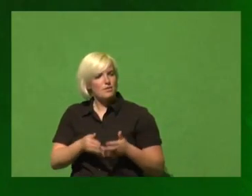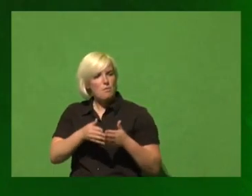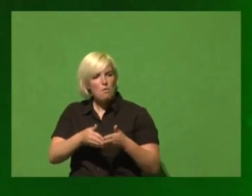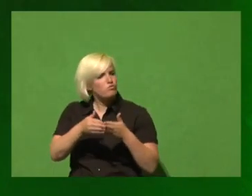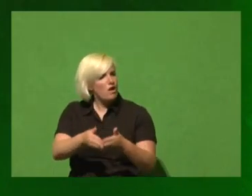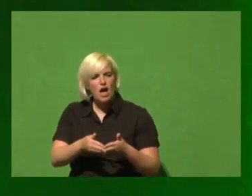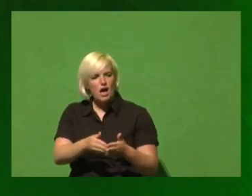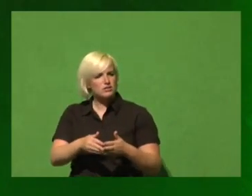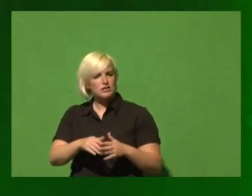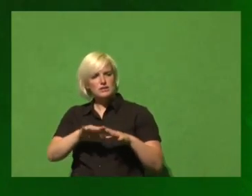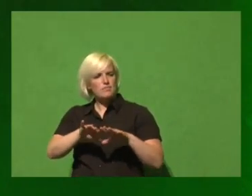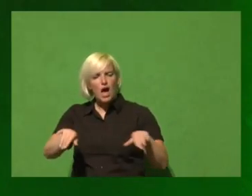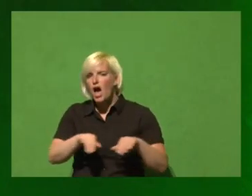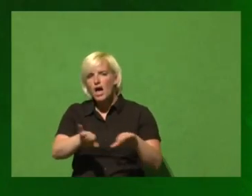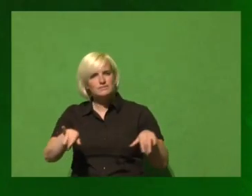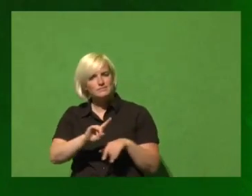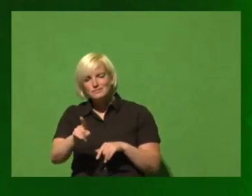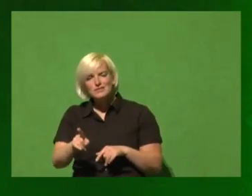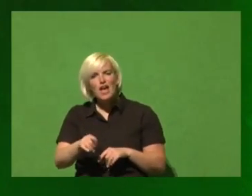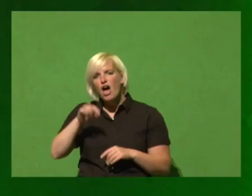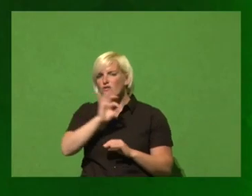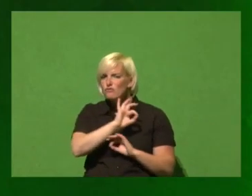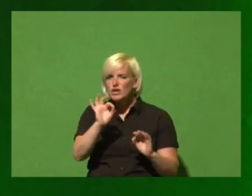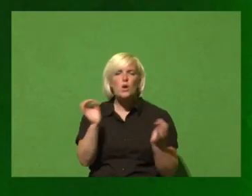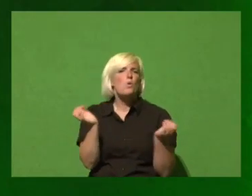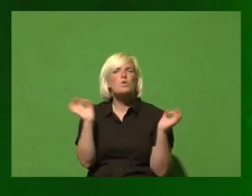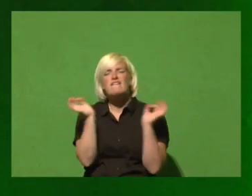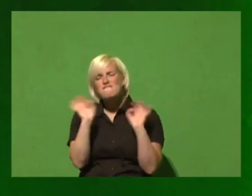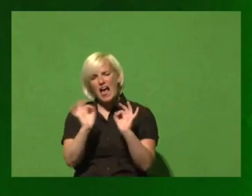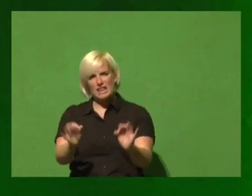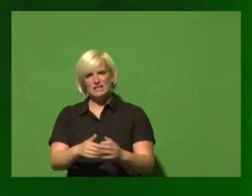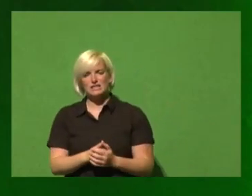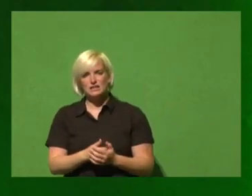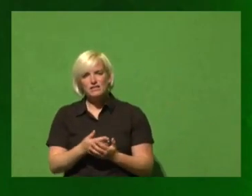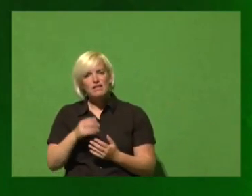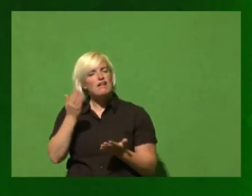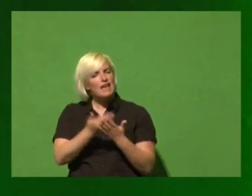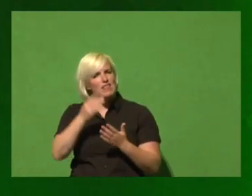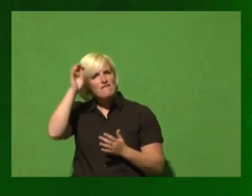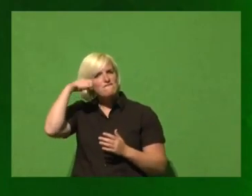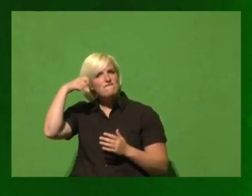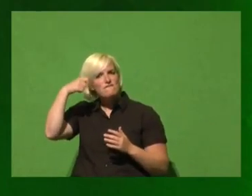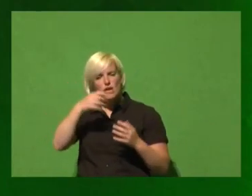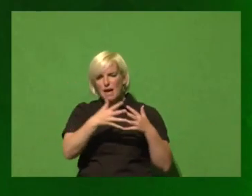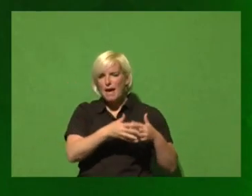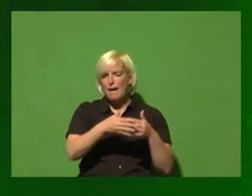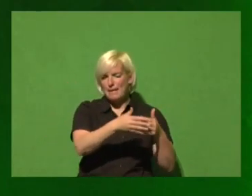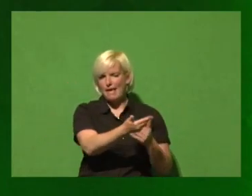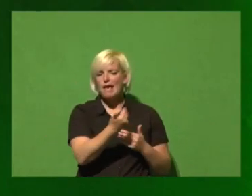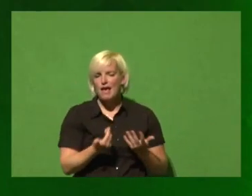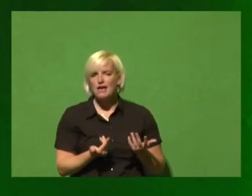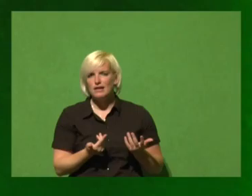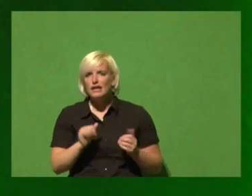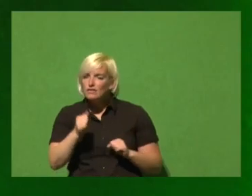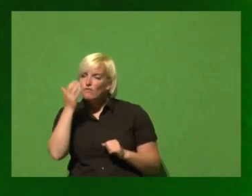nein, Fracking ist eine Hochrisikotechnologie. Wir alle kennen die Filme aus den USA. Wir alle haben eine gute Vorstellung, was dabei passieren